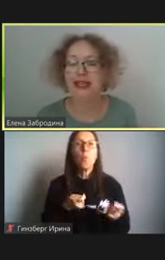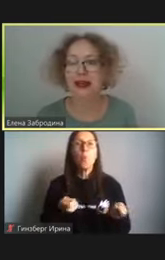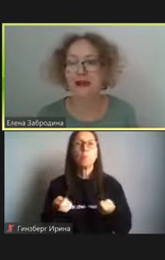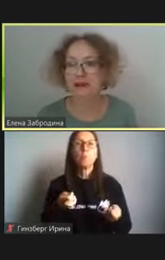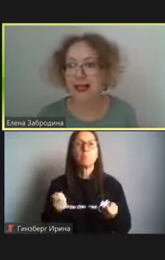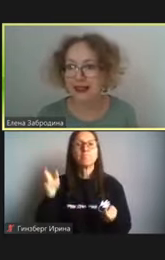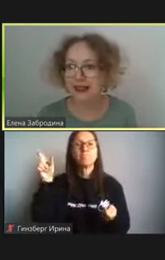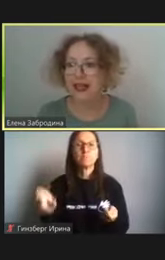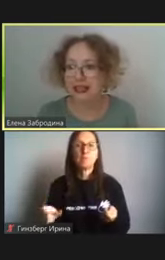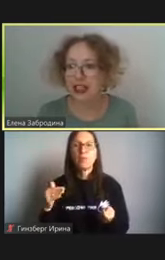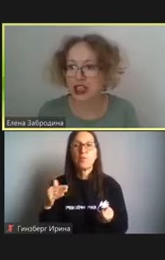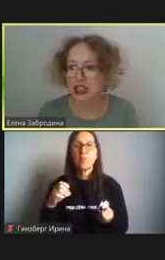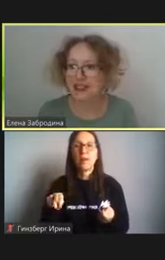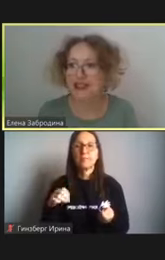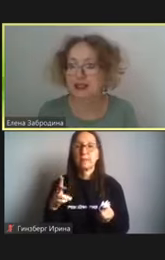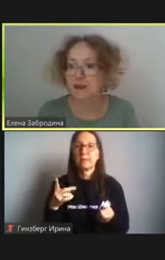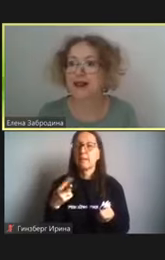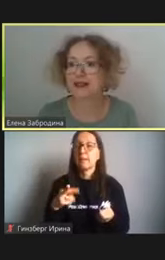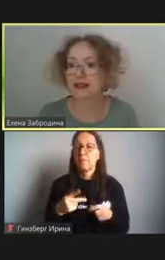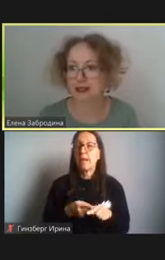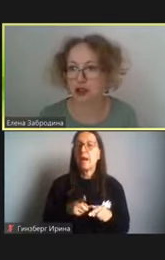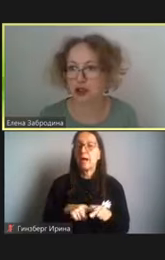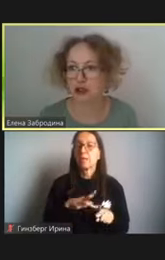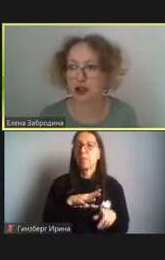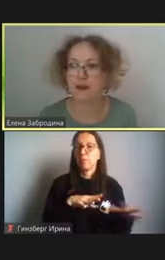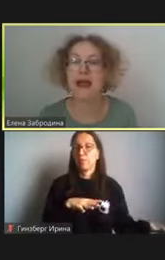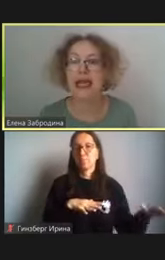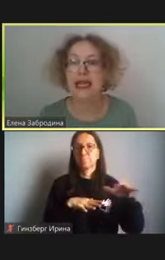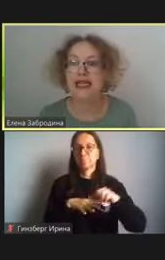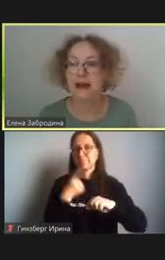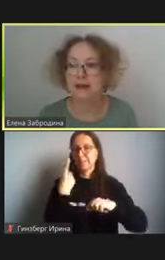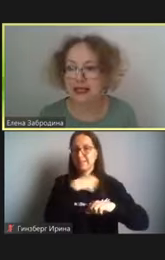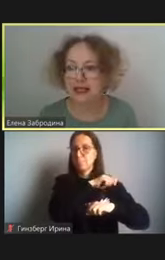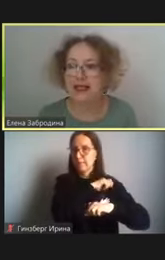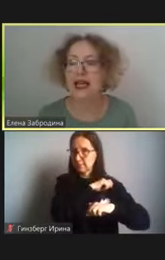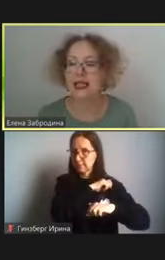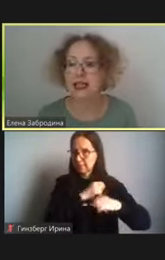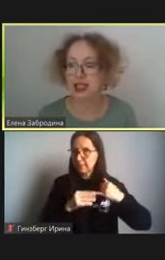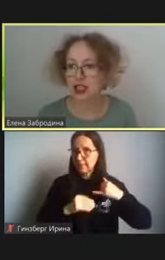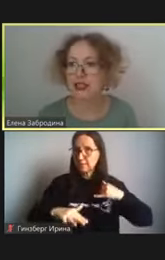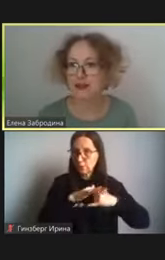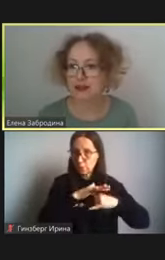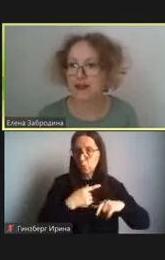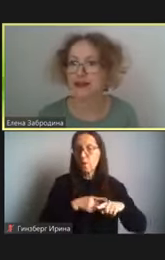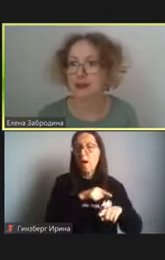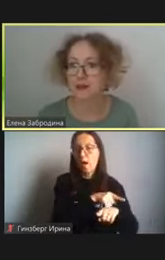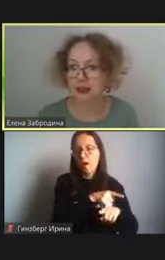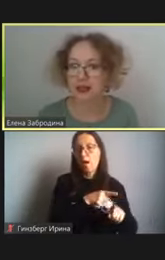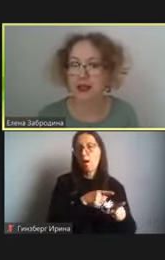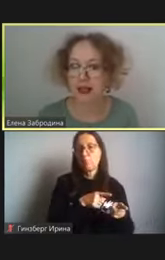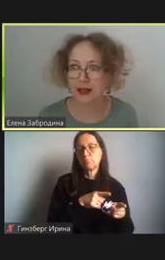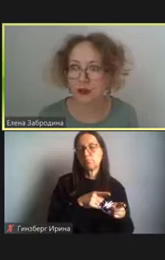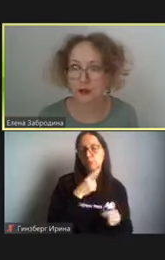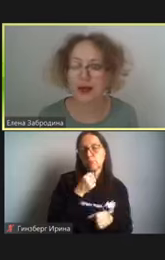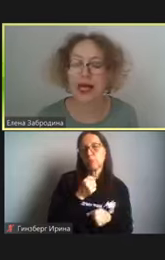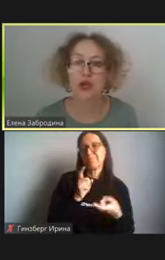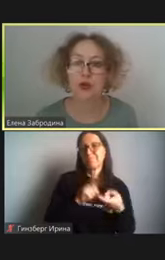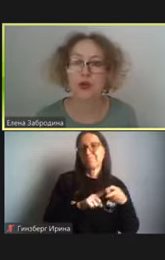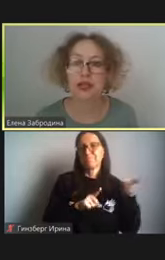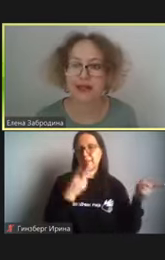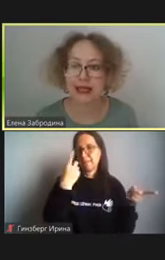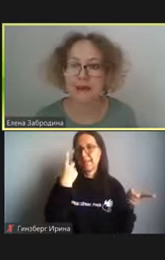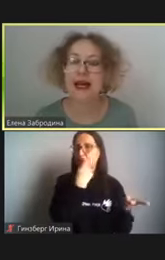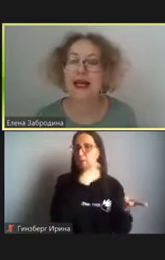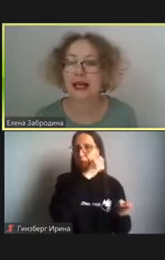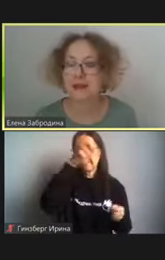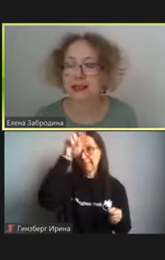Фландрией. Фландрия – это часть испанских территорий, и наместники, они, конечно, связаны с испанским королем.